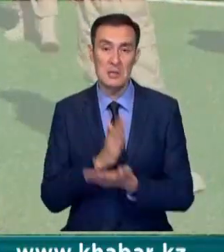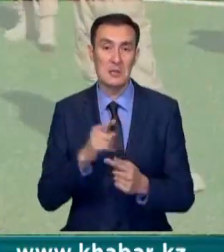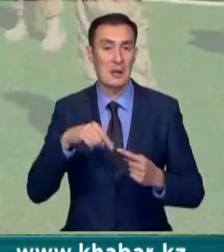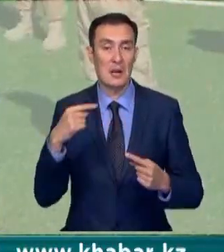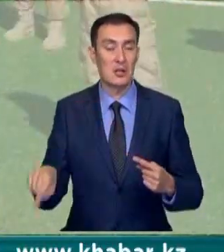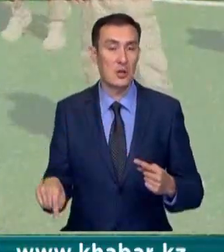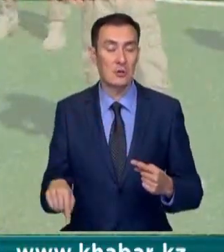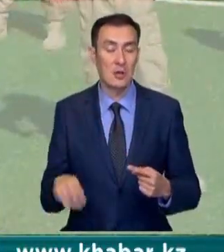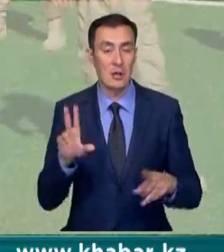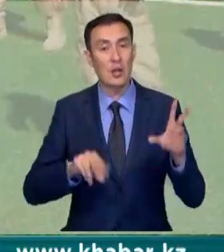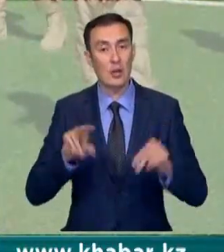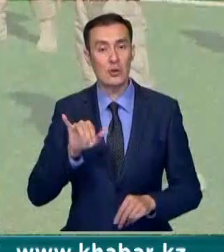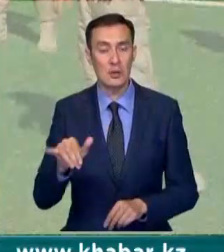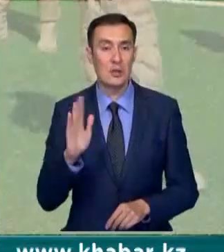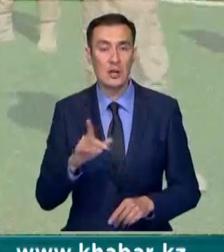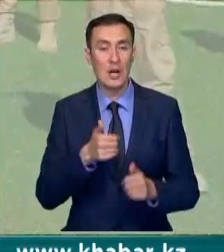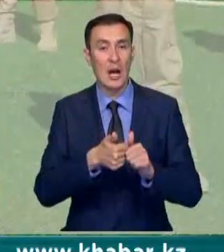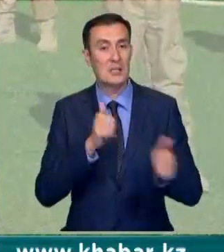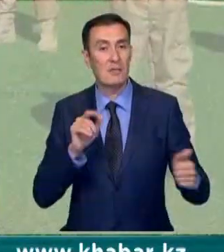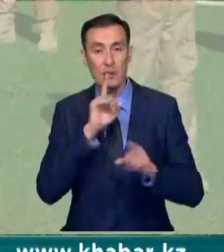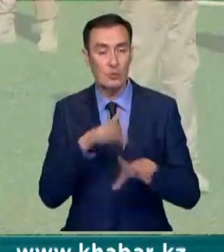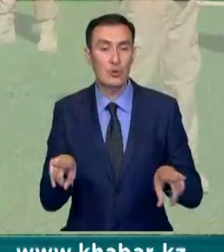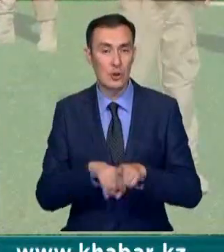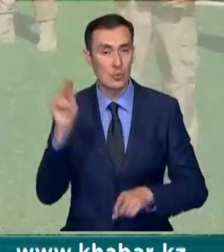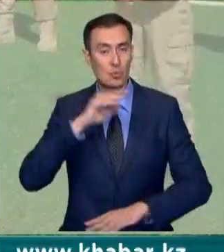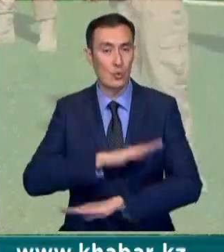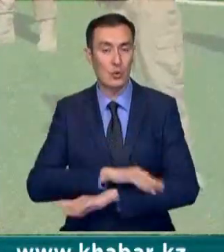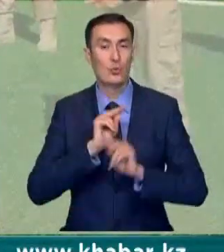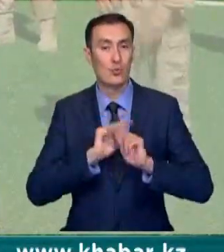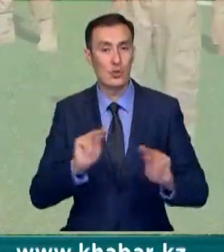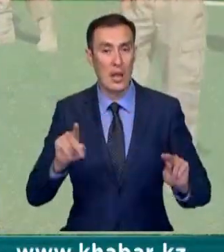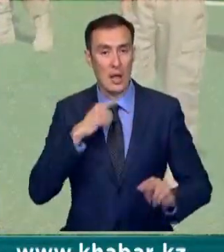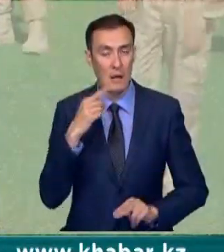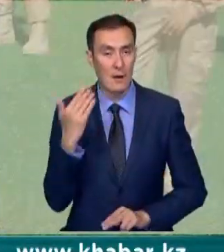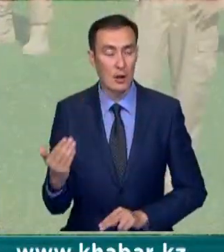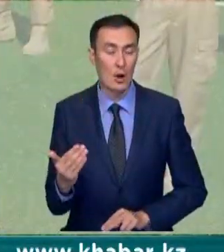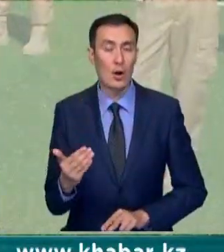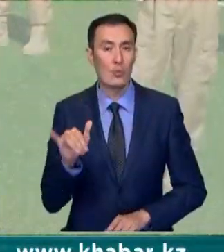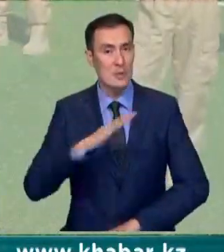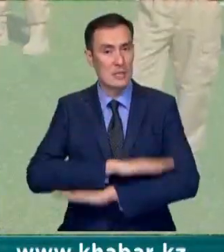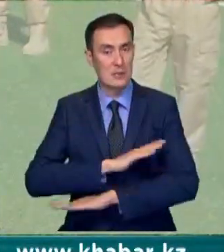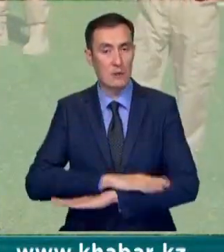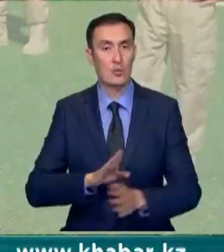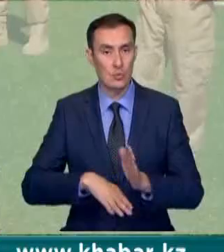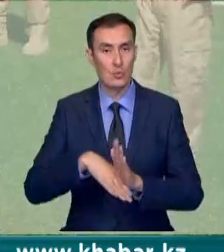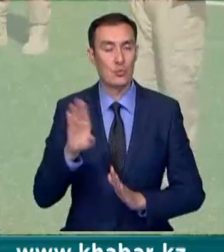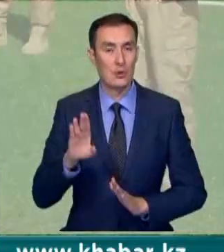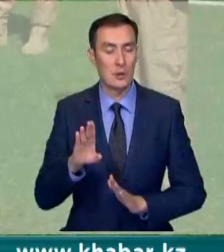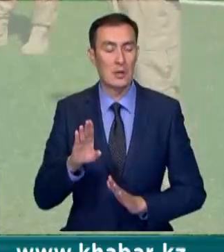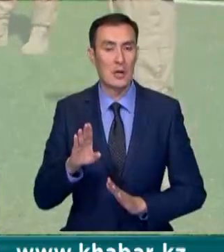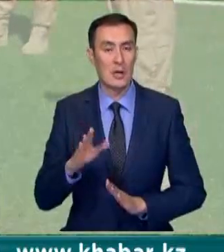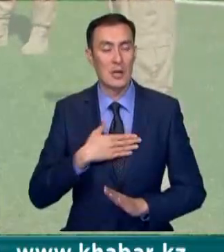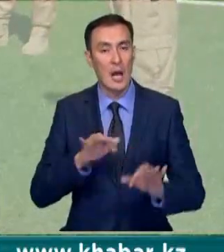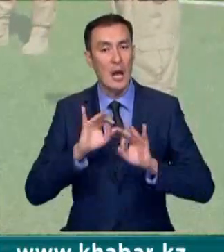И надеюсь, что и не отстанут. И уроки, вот учителя вот говорят, у них уже дисциплина сейчас уже. Я